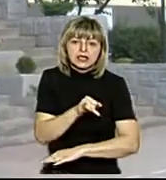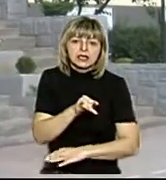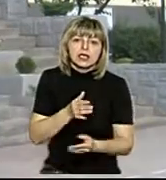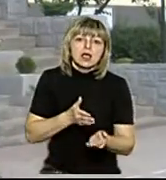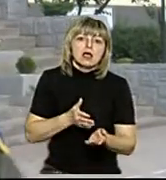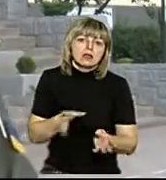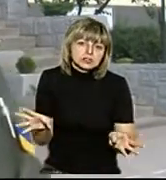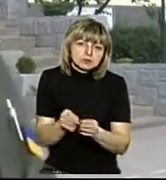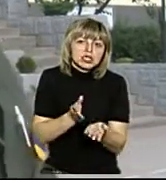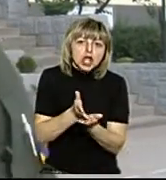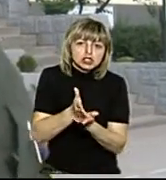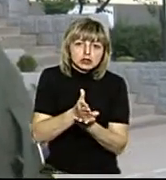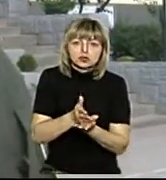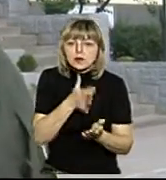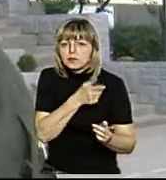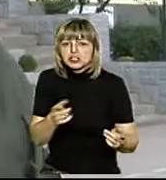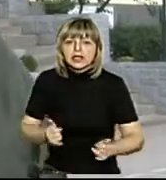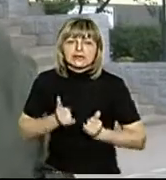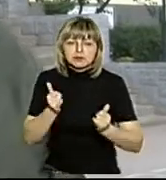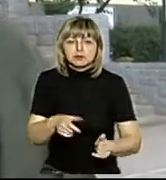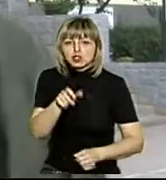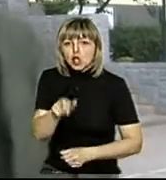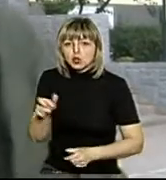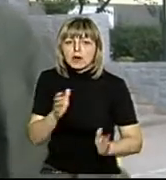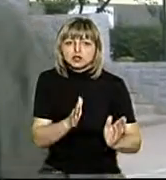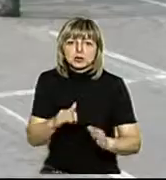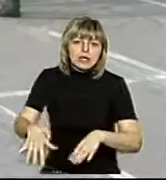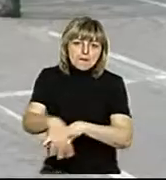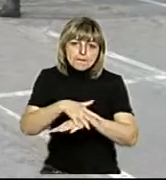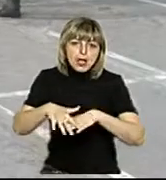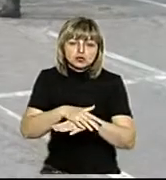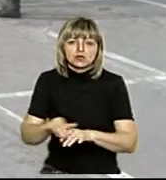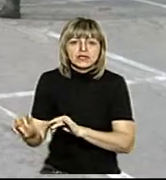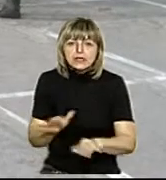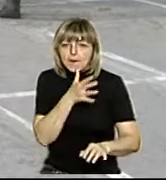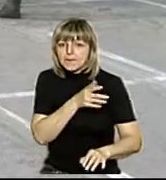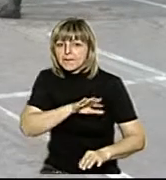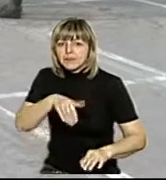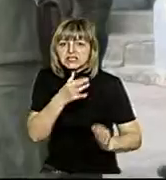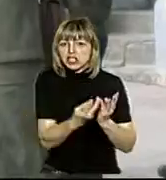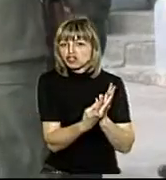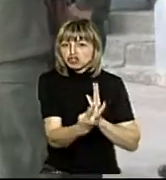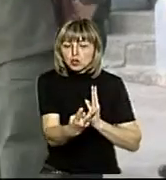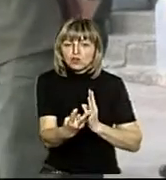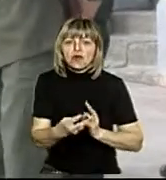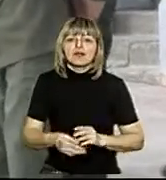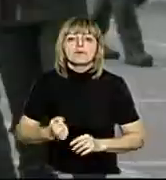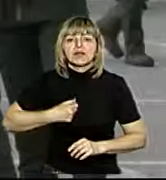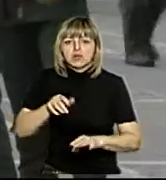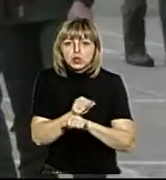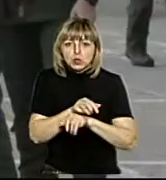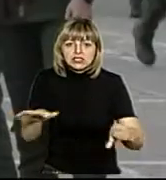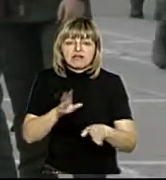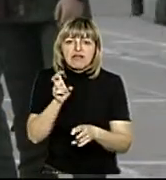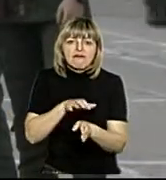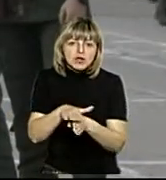спільної служби під час забезпечення громадського порядку і масових заходів. Після шикування частина волинських нацгвардійців розійшлися на